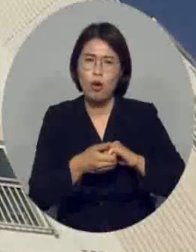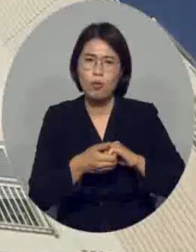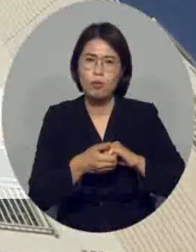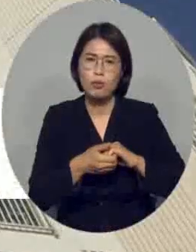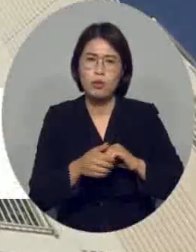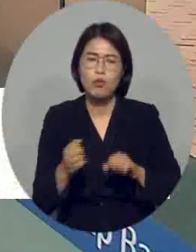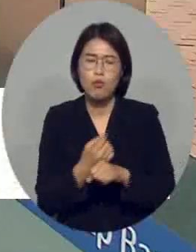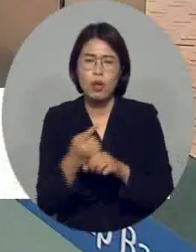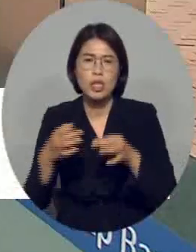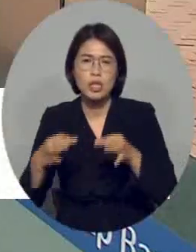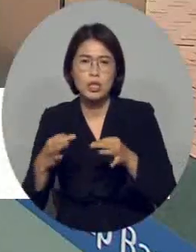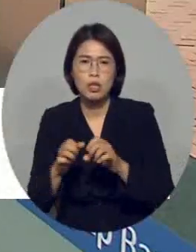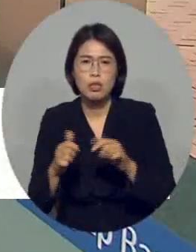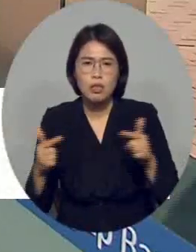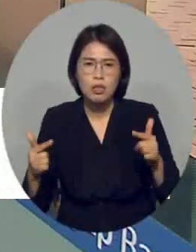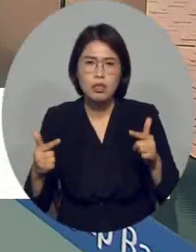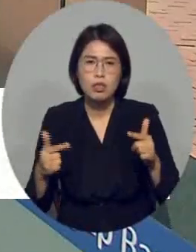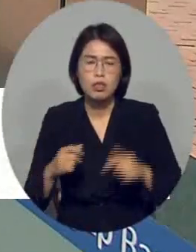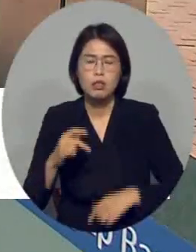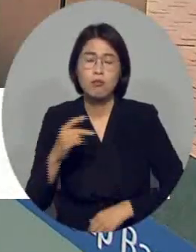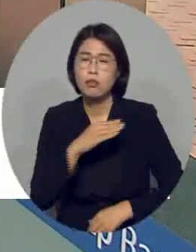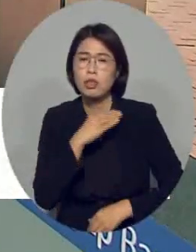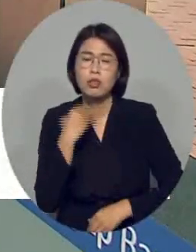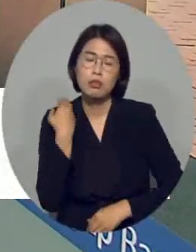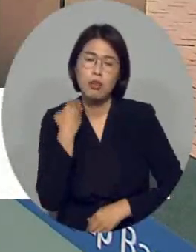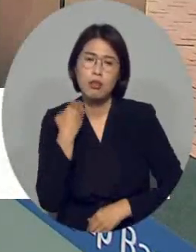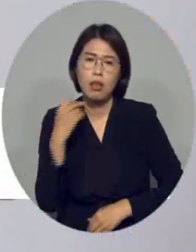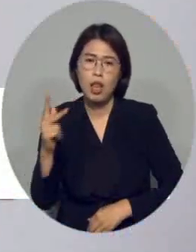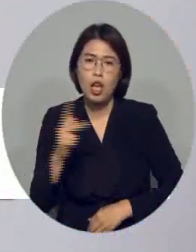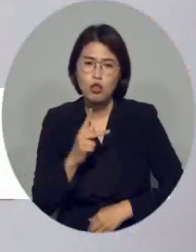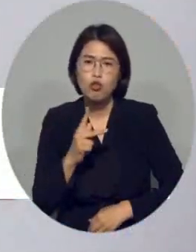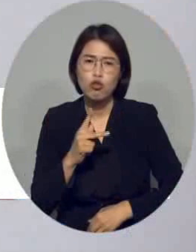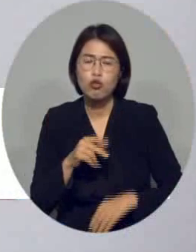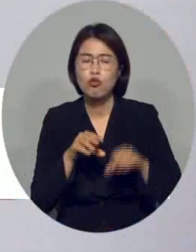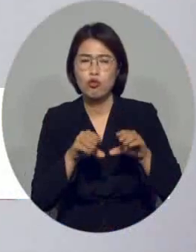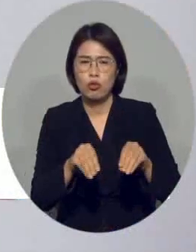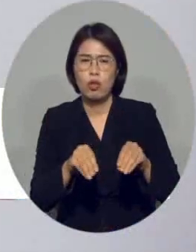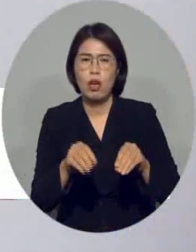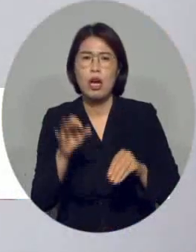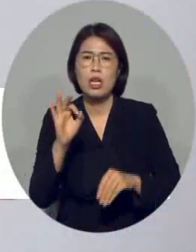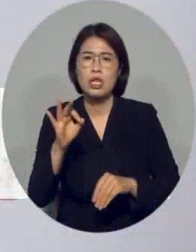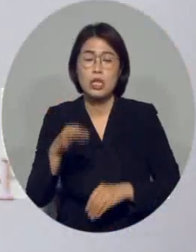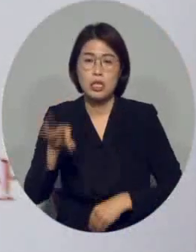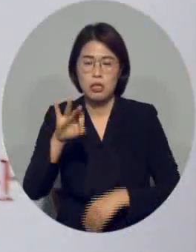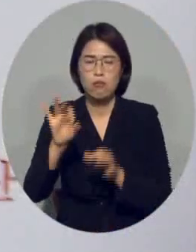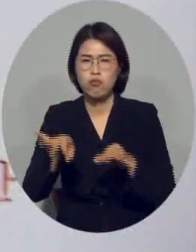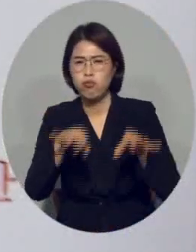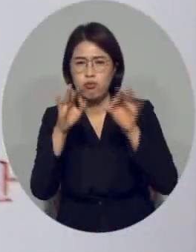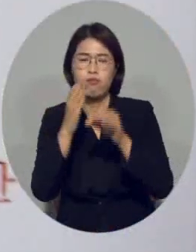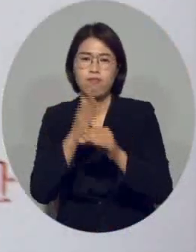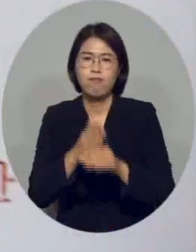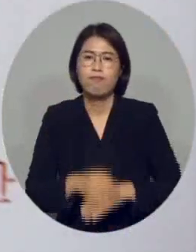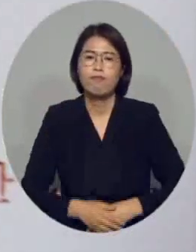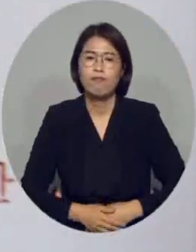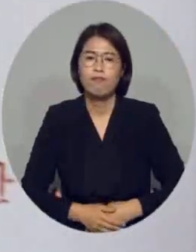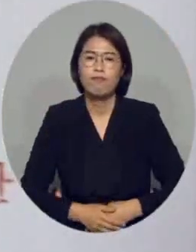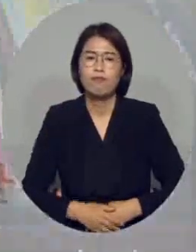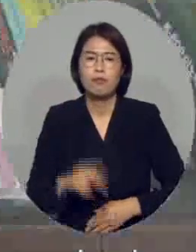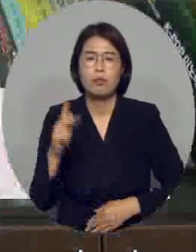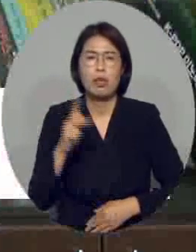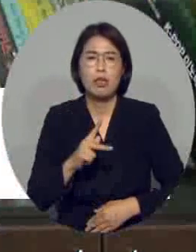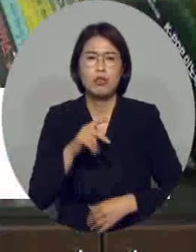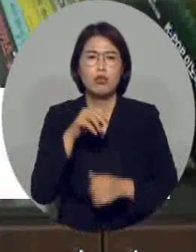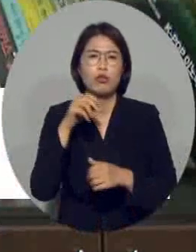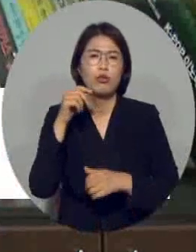일부 1금융권은 전세 대출 취급을 중단하고 있고 금리마저 오르고 있습니다. 대출 규제는